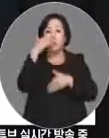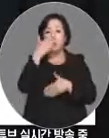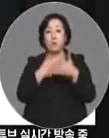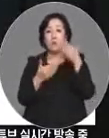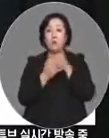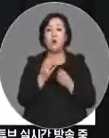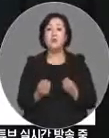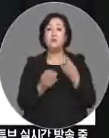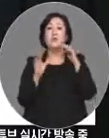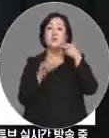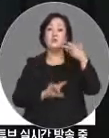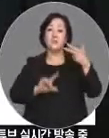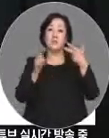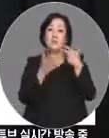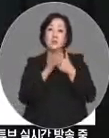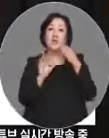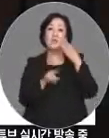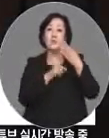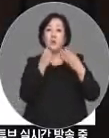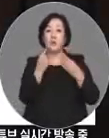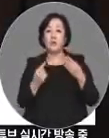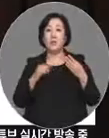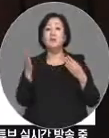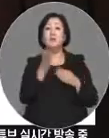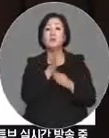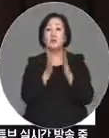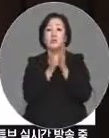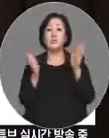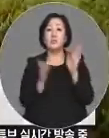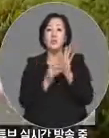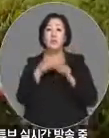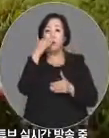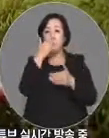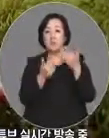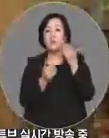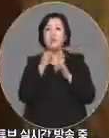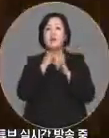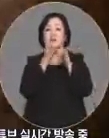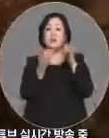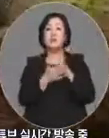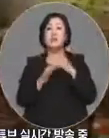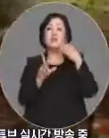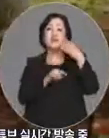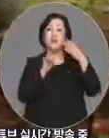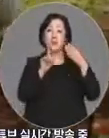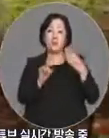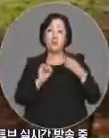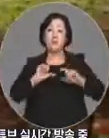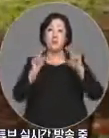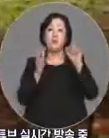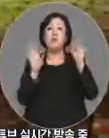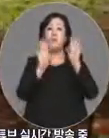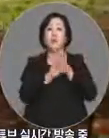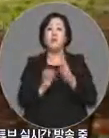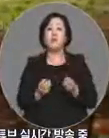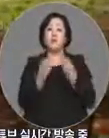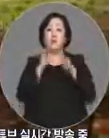영화제가 열리는 4월 1일부터 공개되며 시상식은 4월 10일에 열리는 폐막식 때 진행하기로 했습니다.